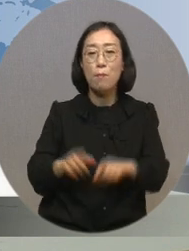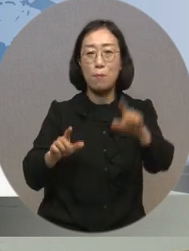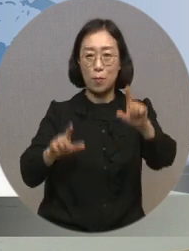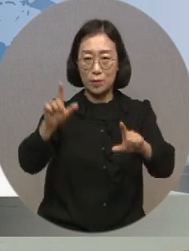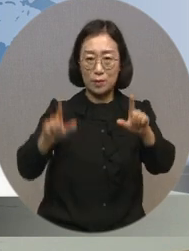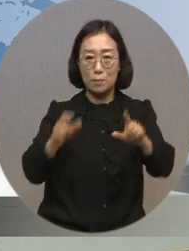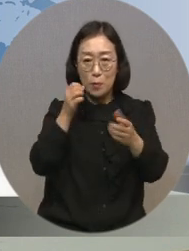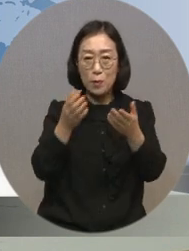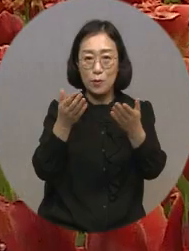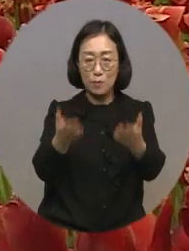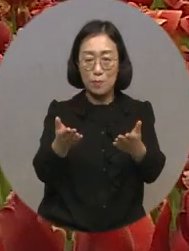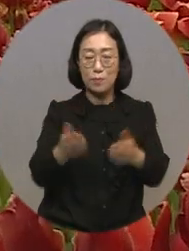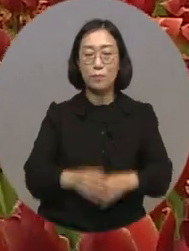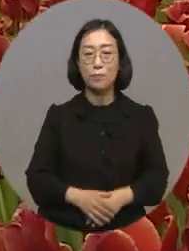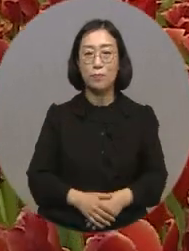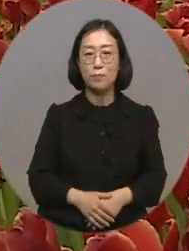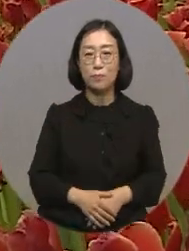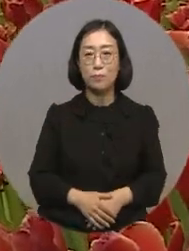기자입니다.